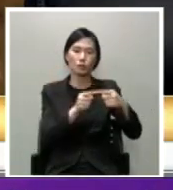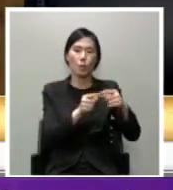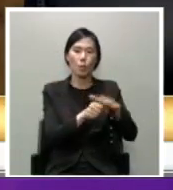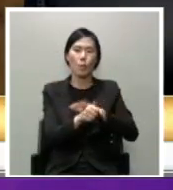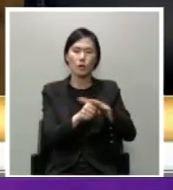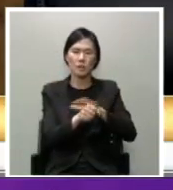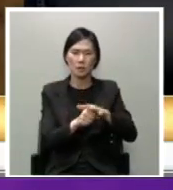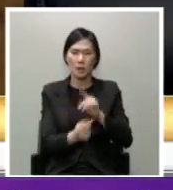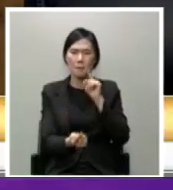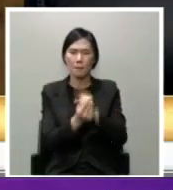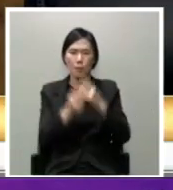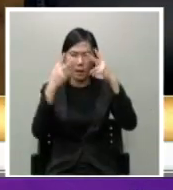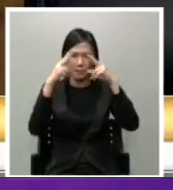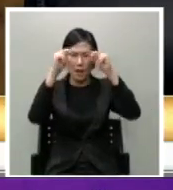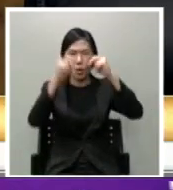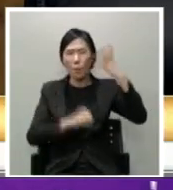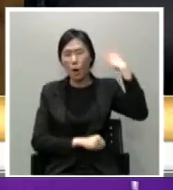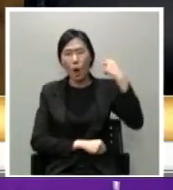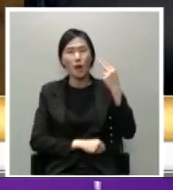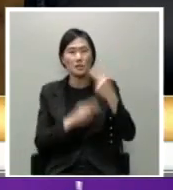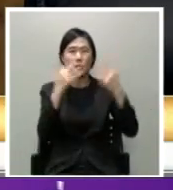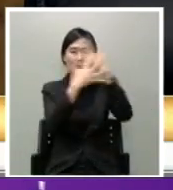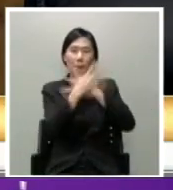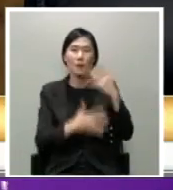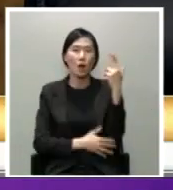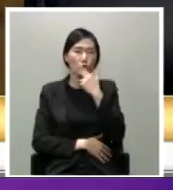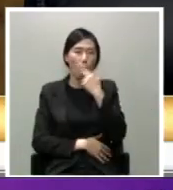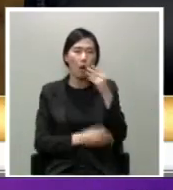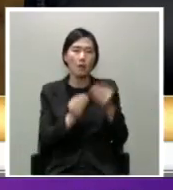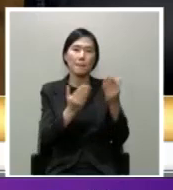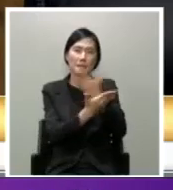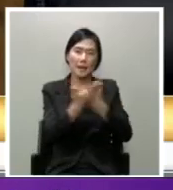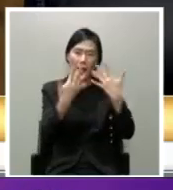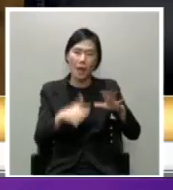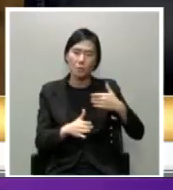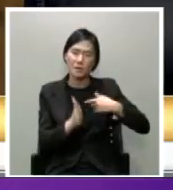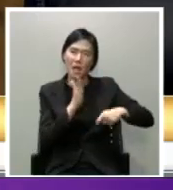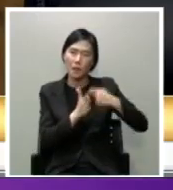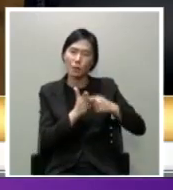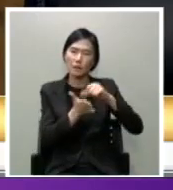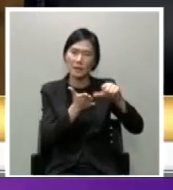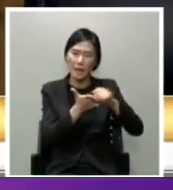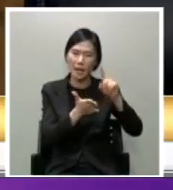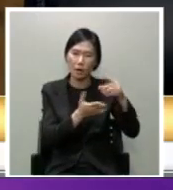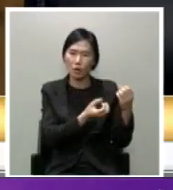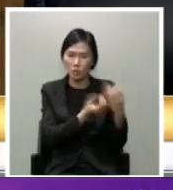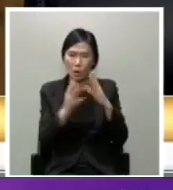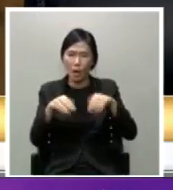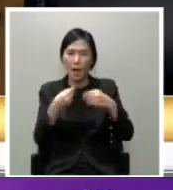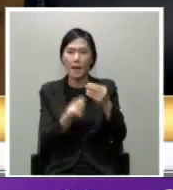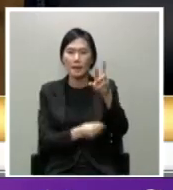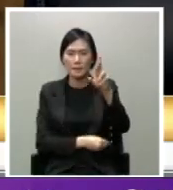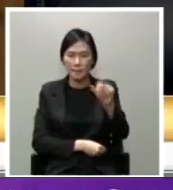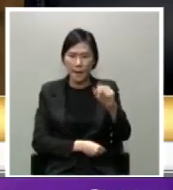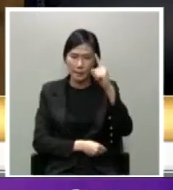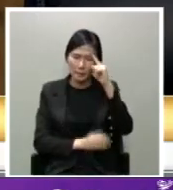ฐบาลนายกอภิสิทธิ์รัฐบาลนายกอภิสิทธิ์พิจารณาแล้วมีเหตุผลที่จะต้องแก้ก็ส่งเข้าสภาเป็นอันว่